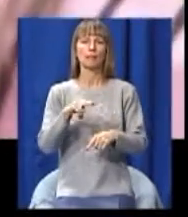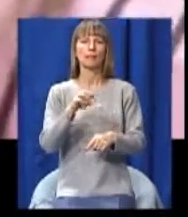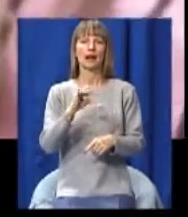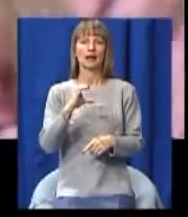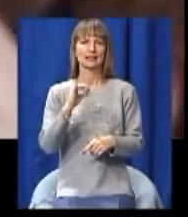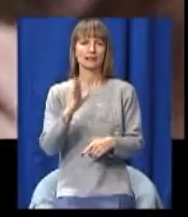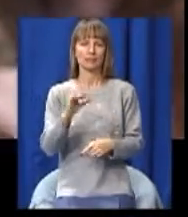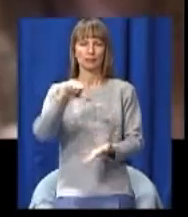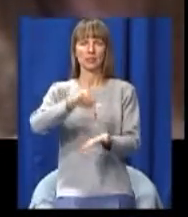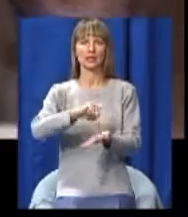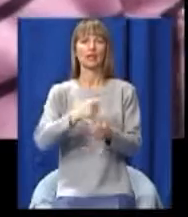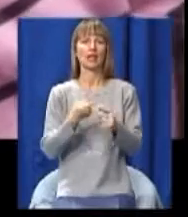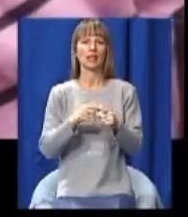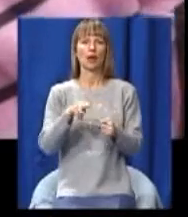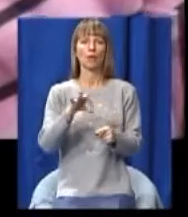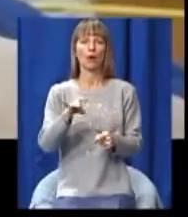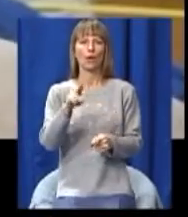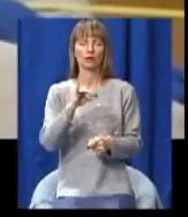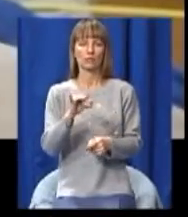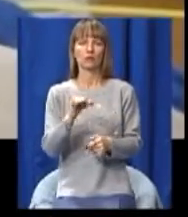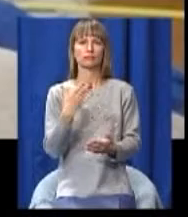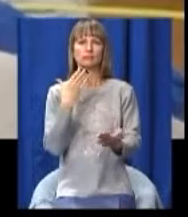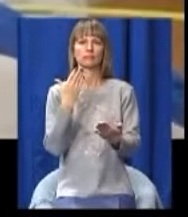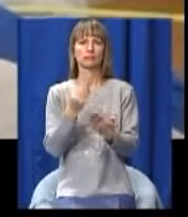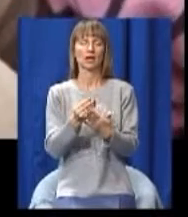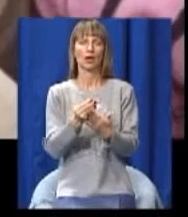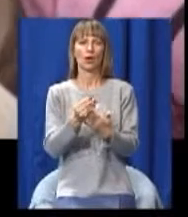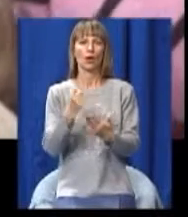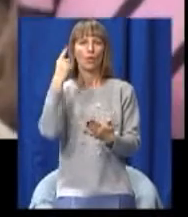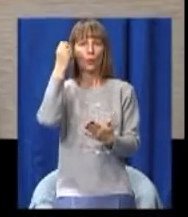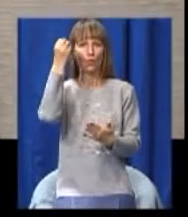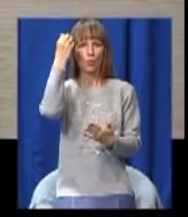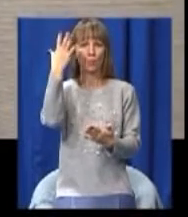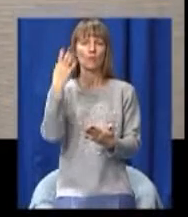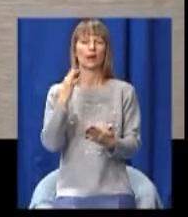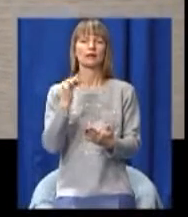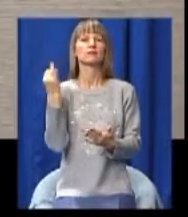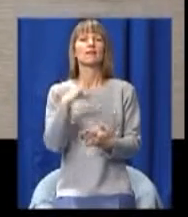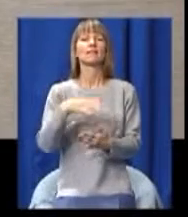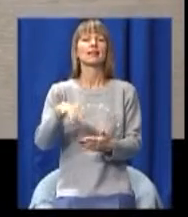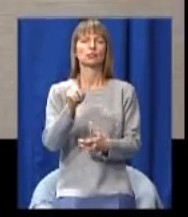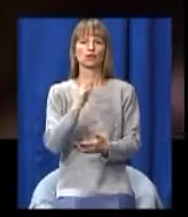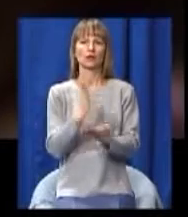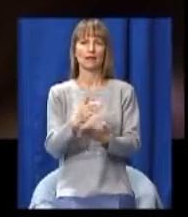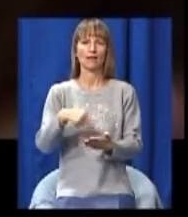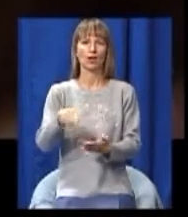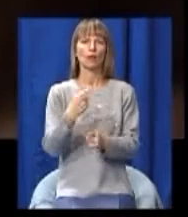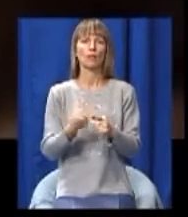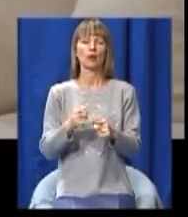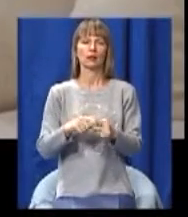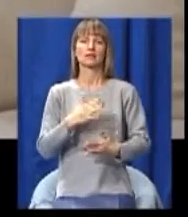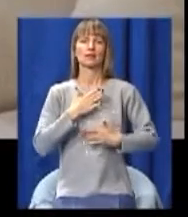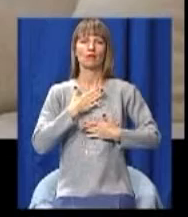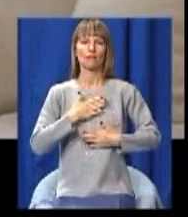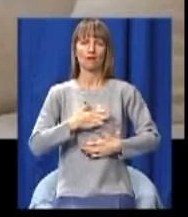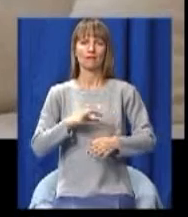персів. Представникам цієї породи властива кмітливість і зацікавленість усім, що відбувається навколо. Тому із